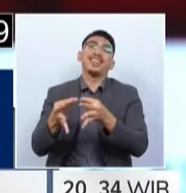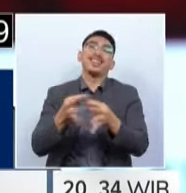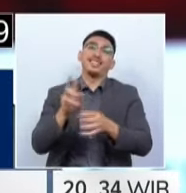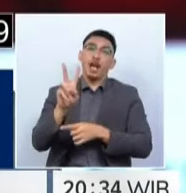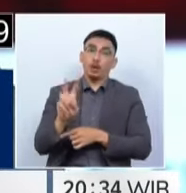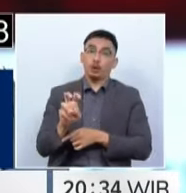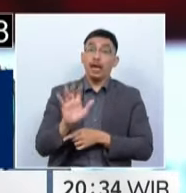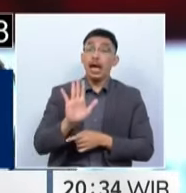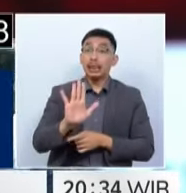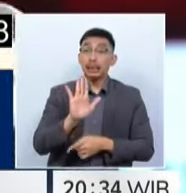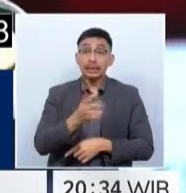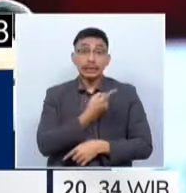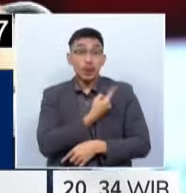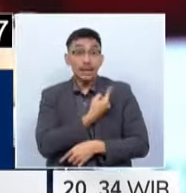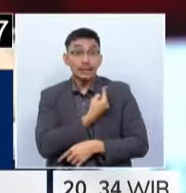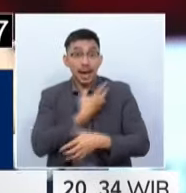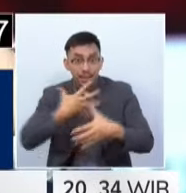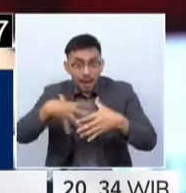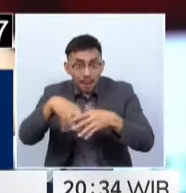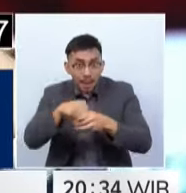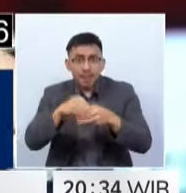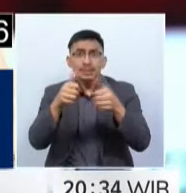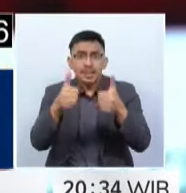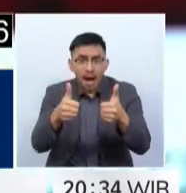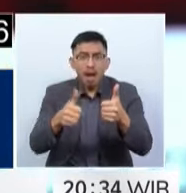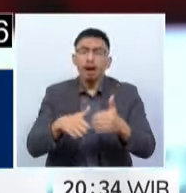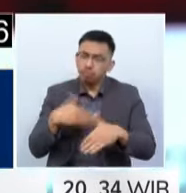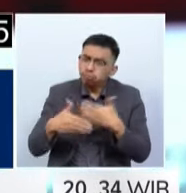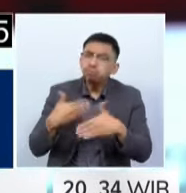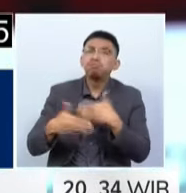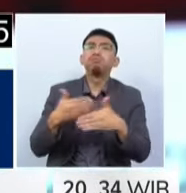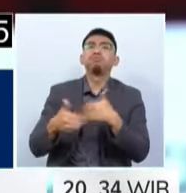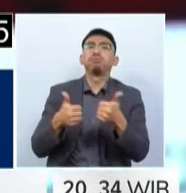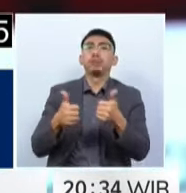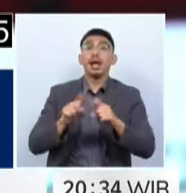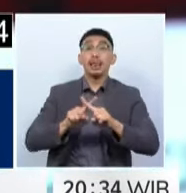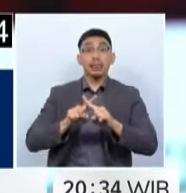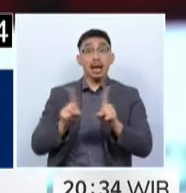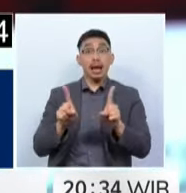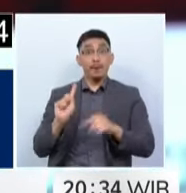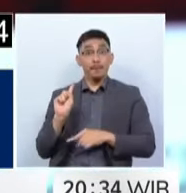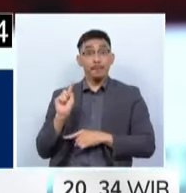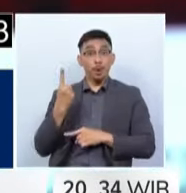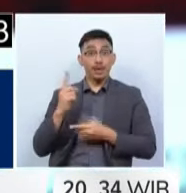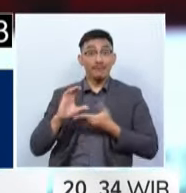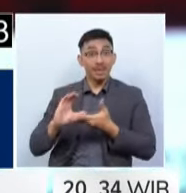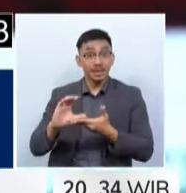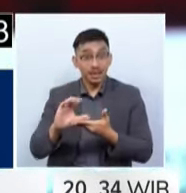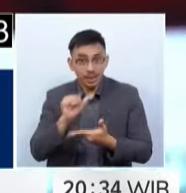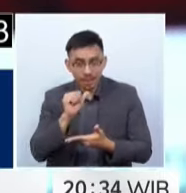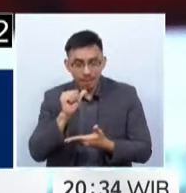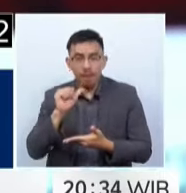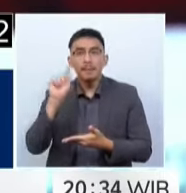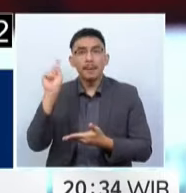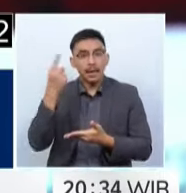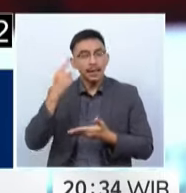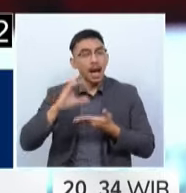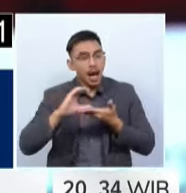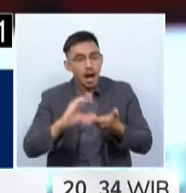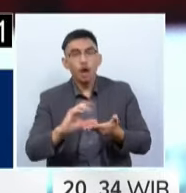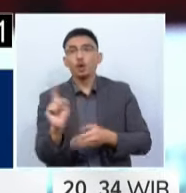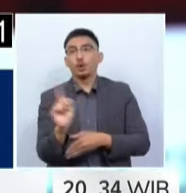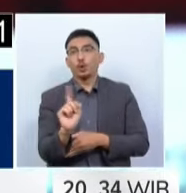yang terlibat akan bisa mengelola ini tapi awalnya investasi dari negara dan lalu disiapkan kredit yang